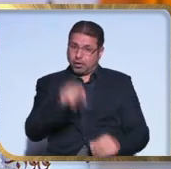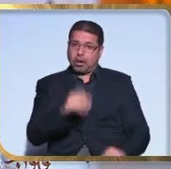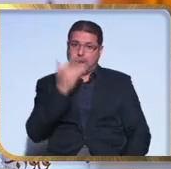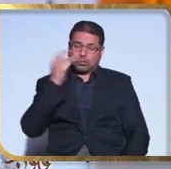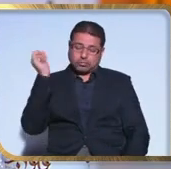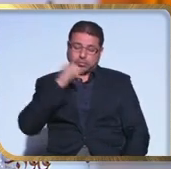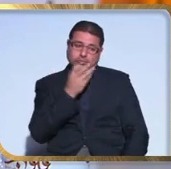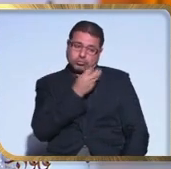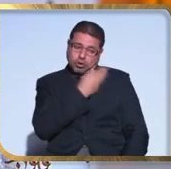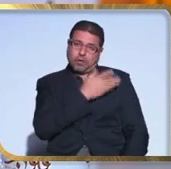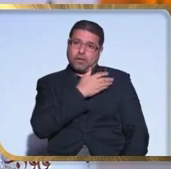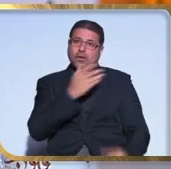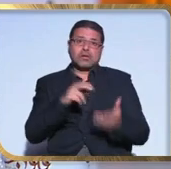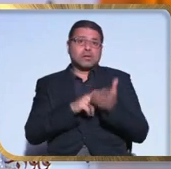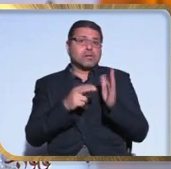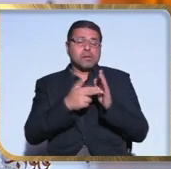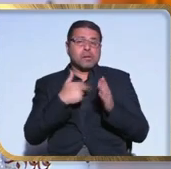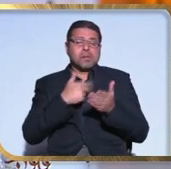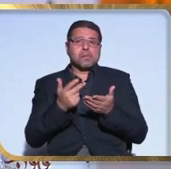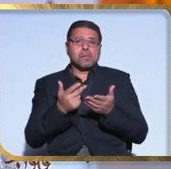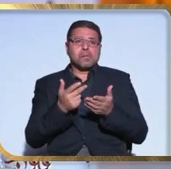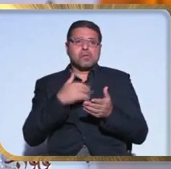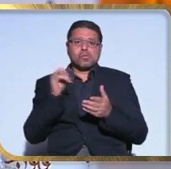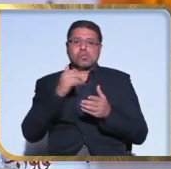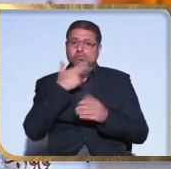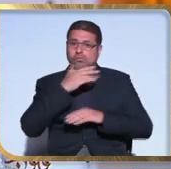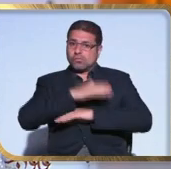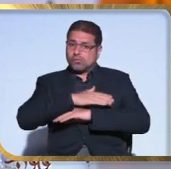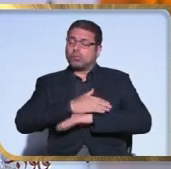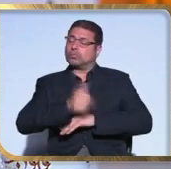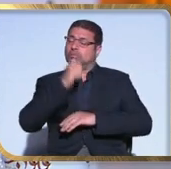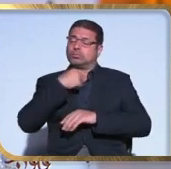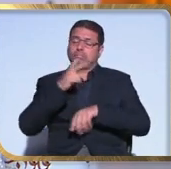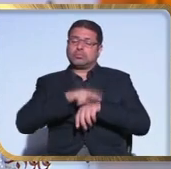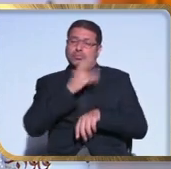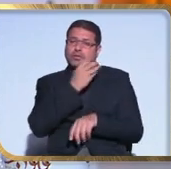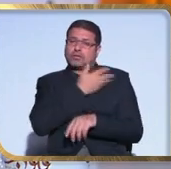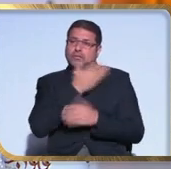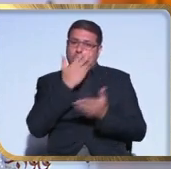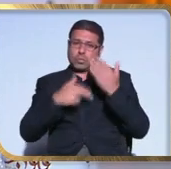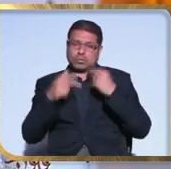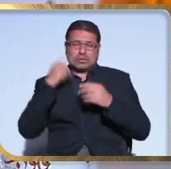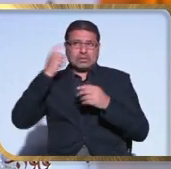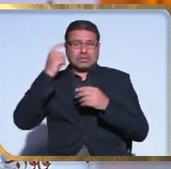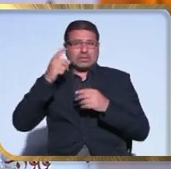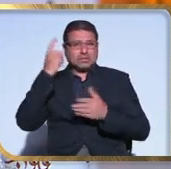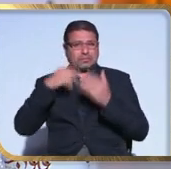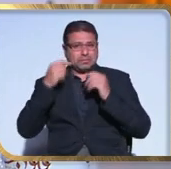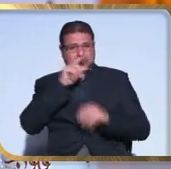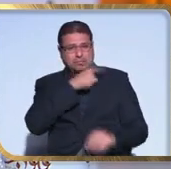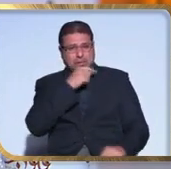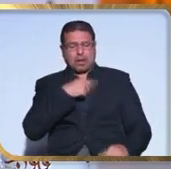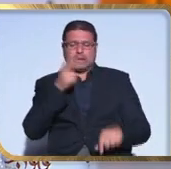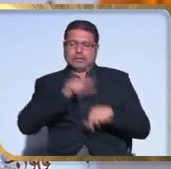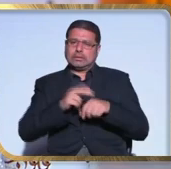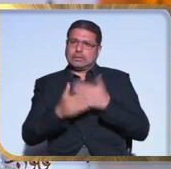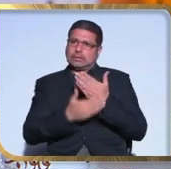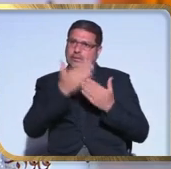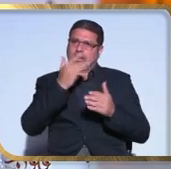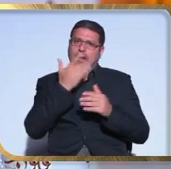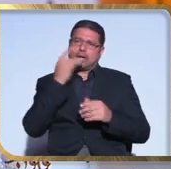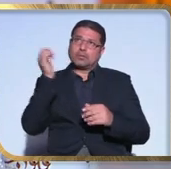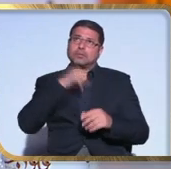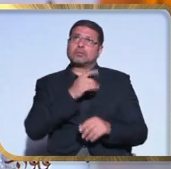واستغفر ايه الحال اللي انا عليها حال شريف ان انا تائب مستغفر لما بتذكر الذنب ده اجدد التوبه